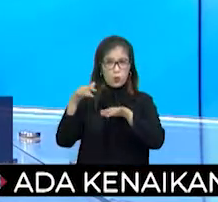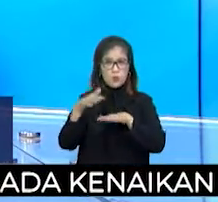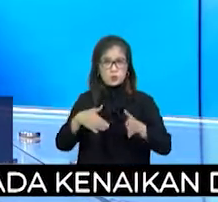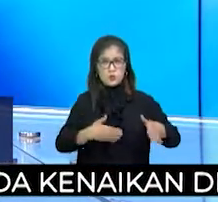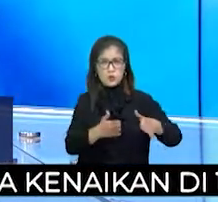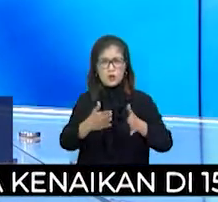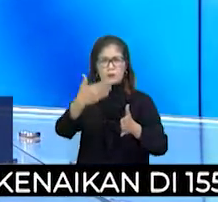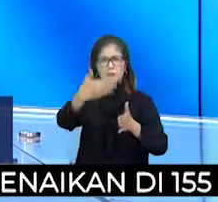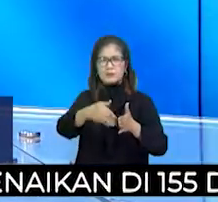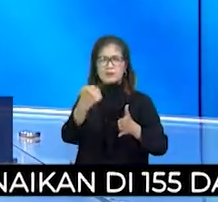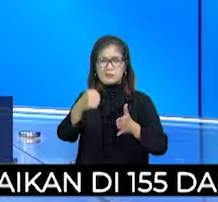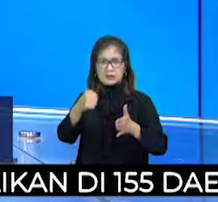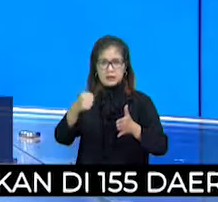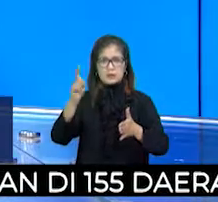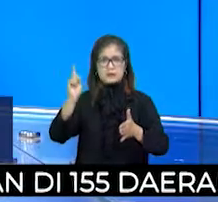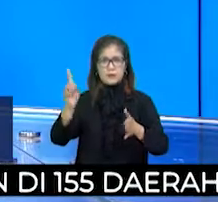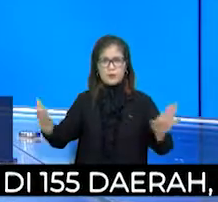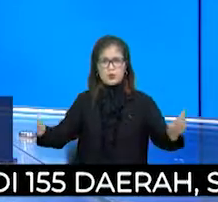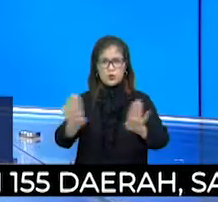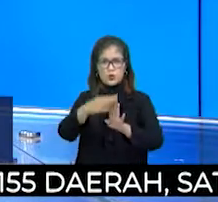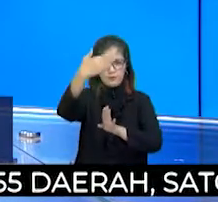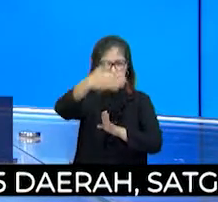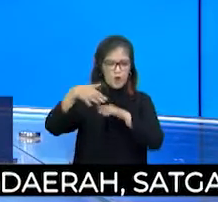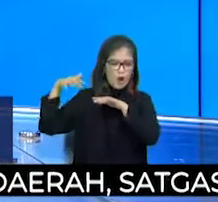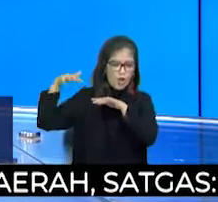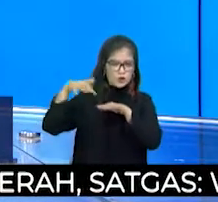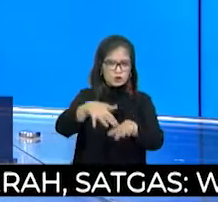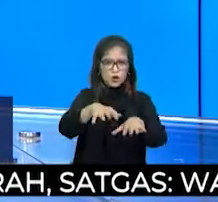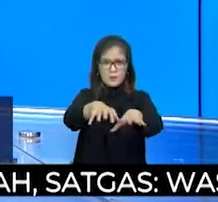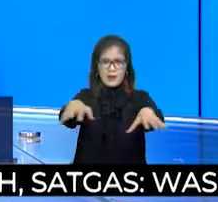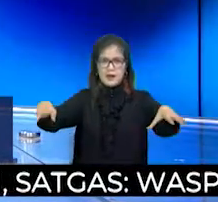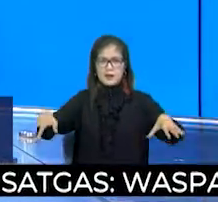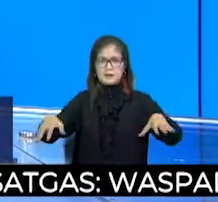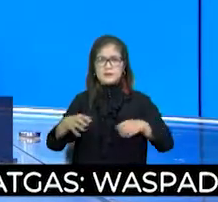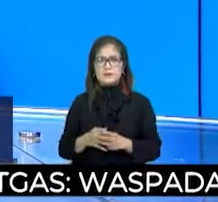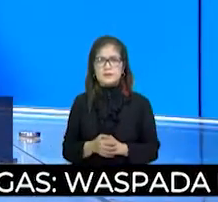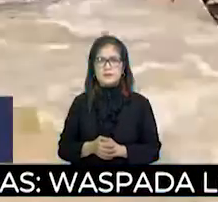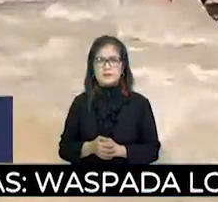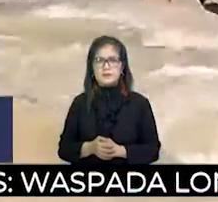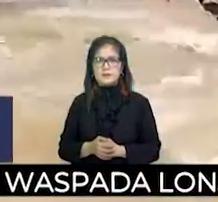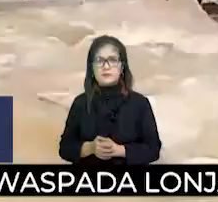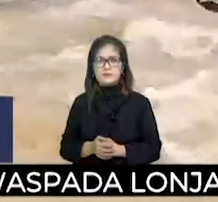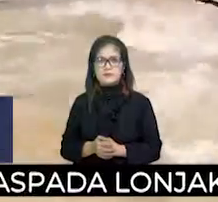beraktivitas. Akses jalan belum bisa dilalui kendaraan karena tertutup material longsor.